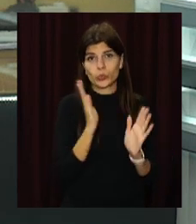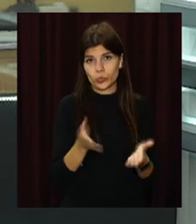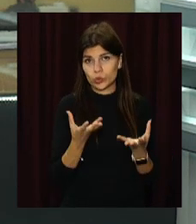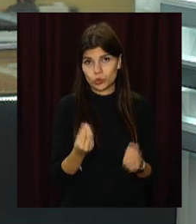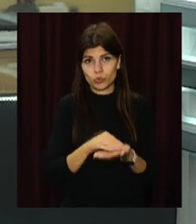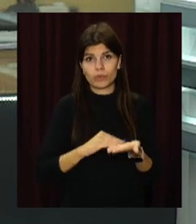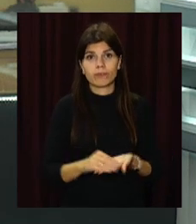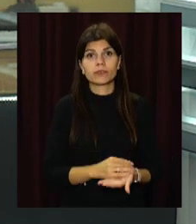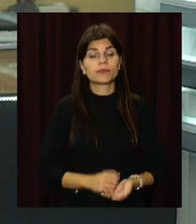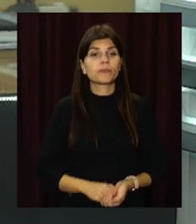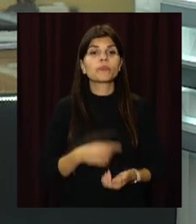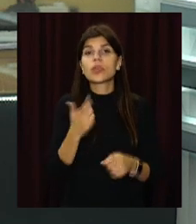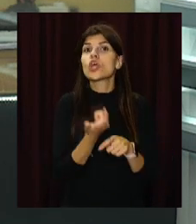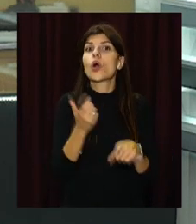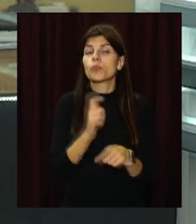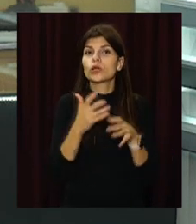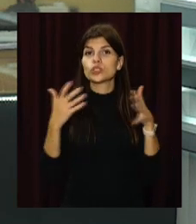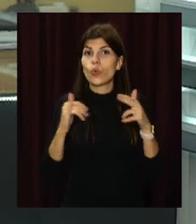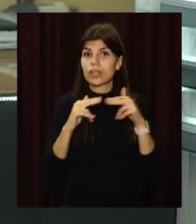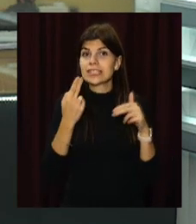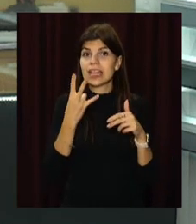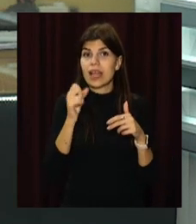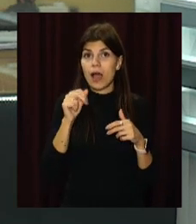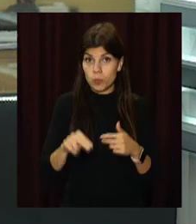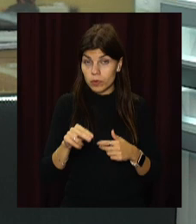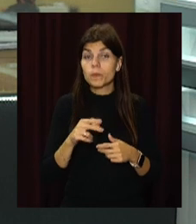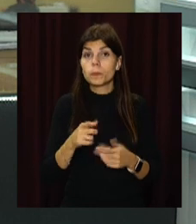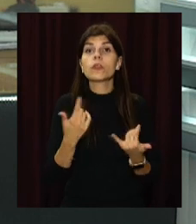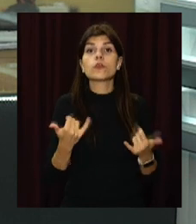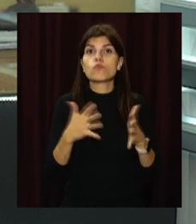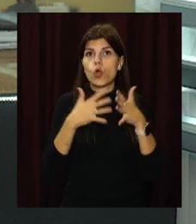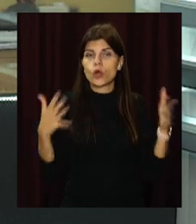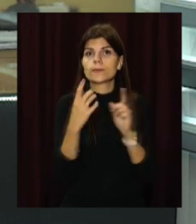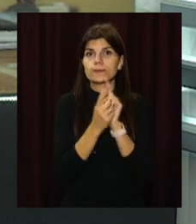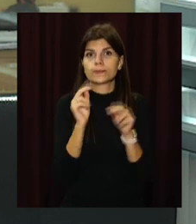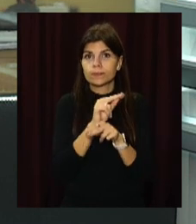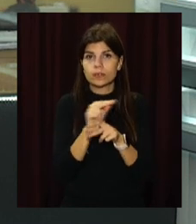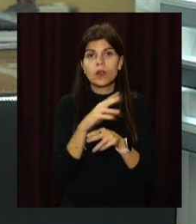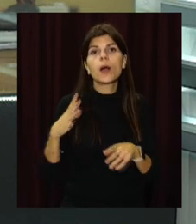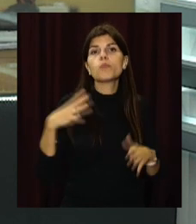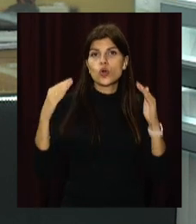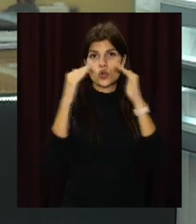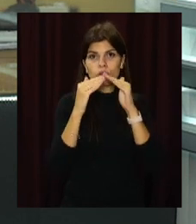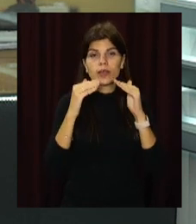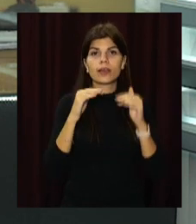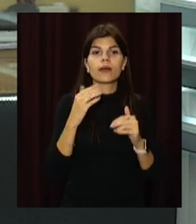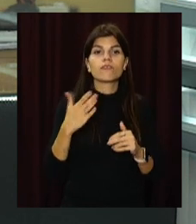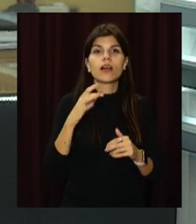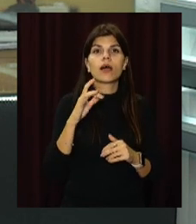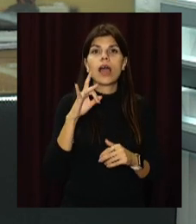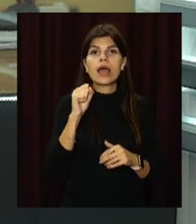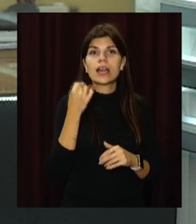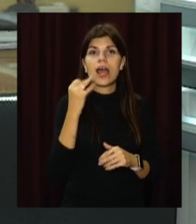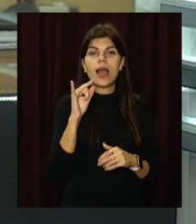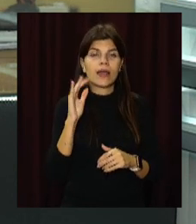Найбільше у Дніпрі ЦНАП у форматі прозорого офісу. Триває масштабна реконструкція колишньої будівлі індустріального райвиконкому.